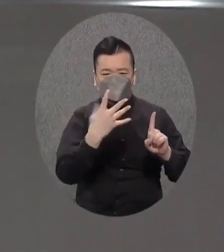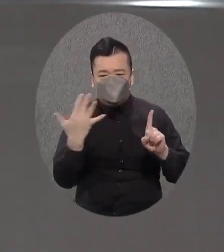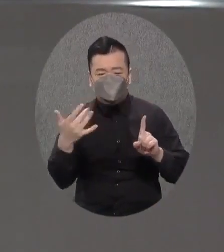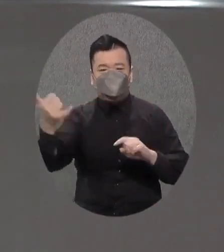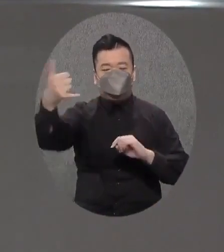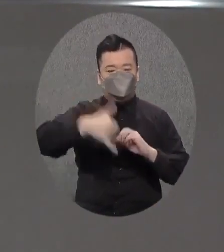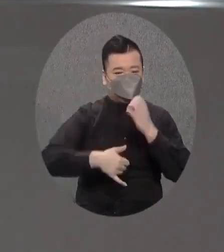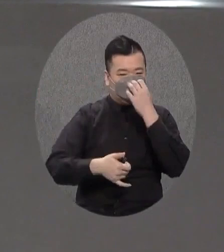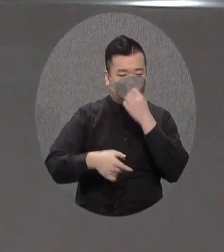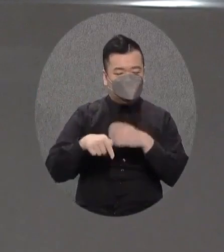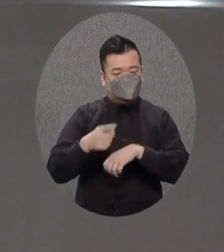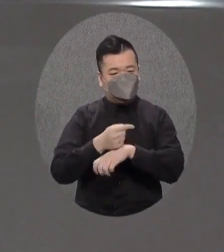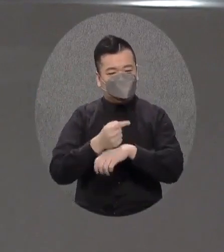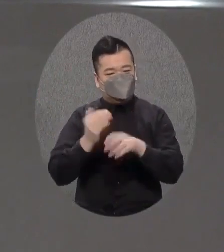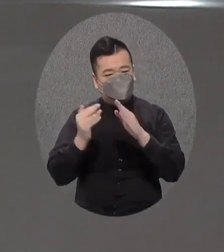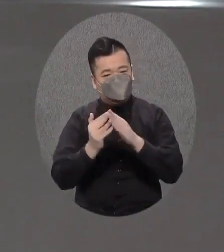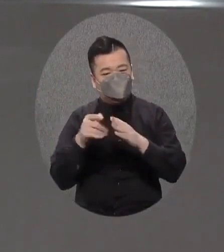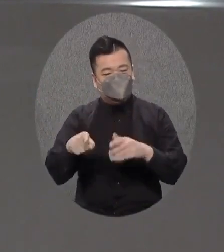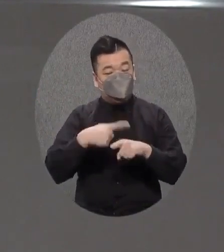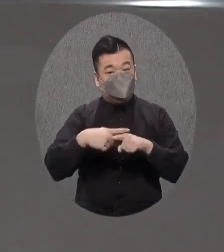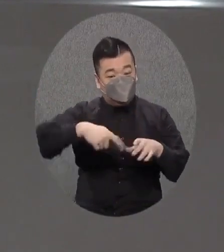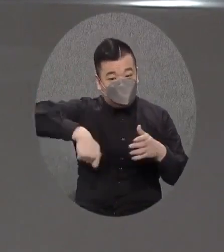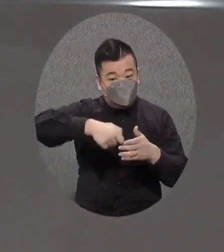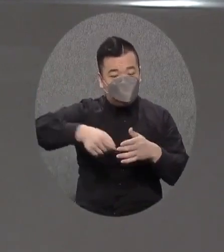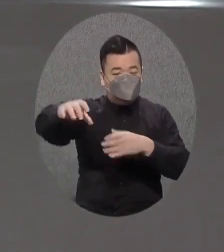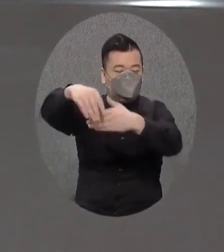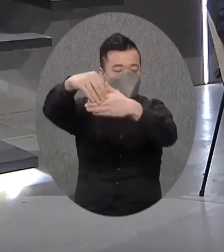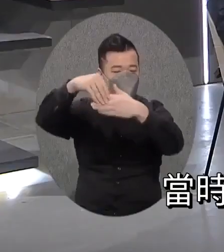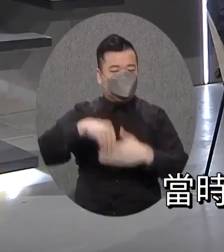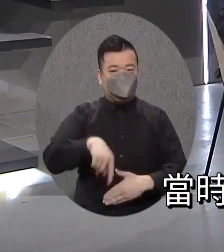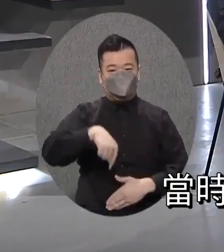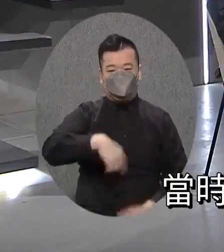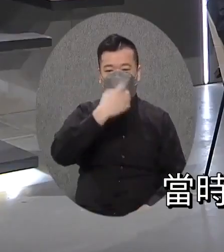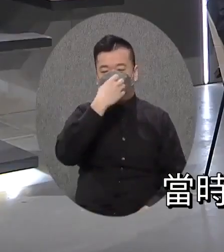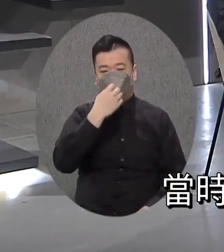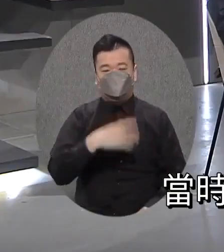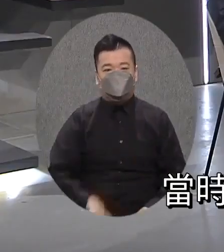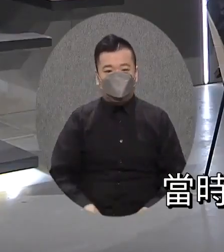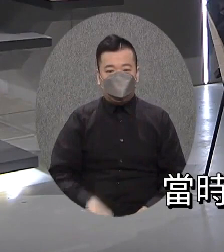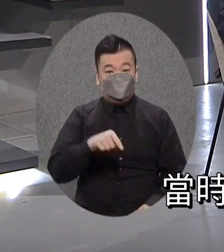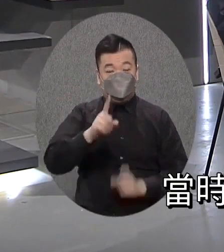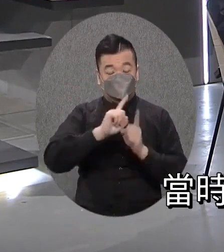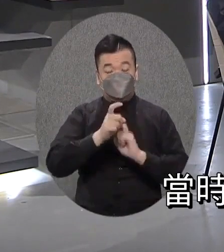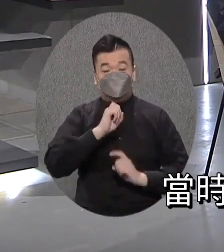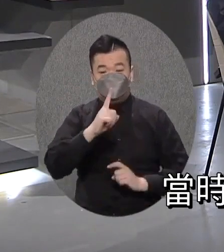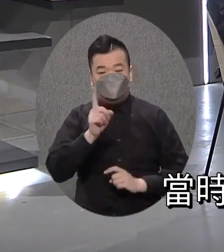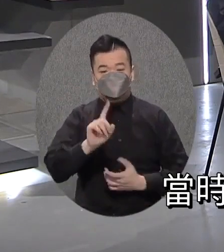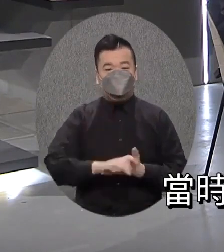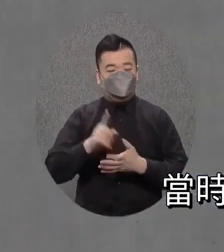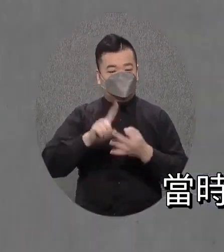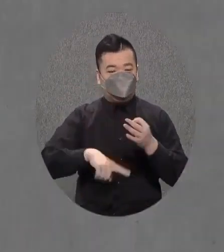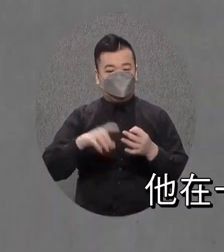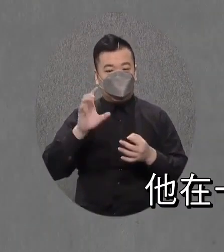嚟咗香港暫居，於是佢哋就將木刻版畫帶咗嚟香港啦。嗱，當時有一位代表人物就係黃新波先